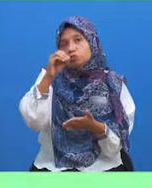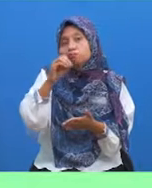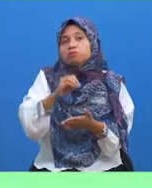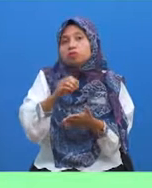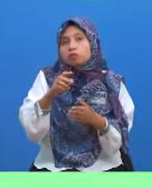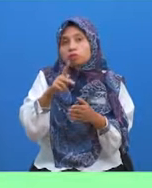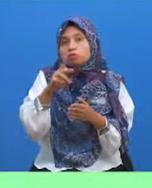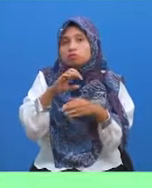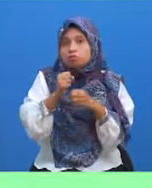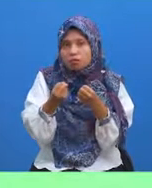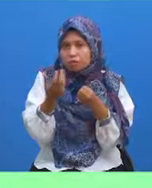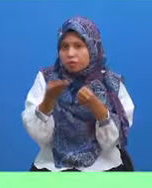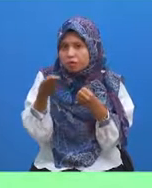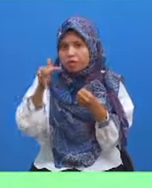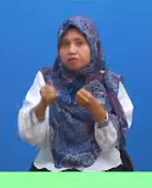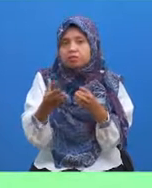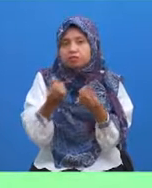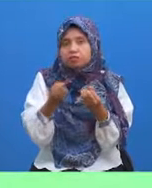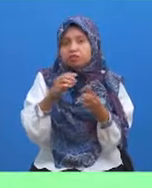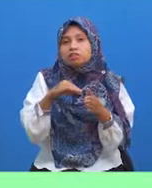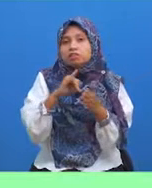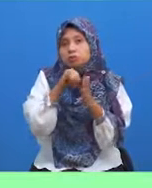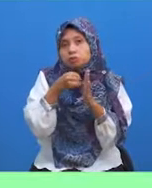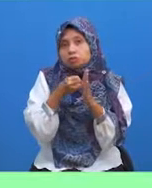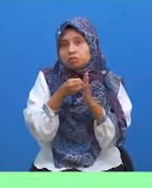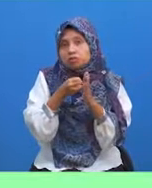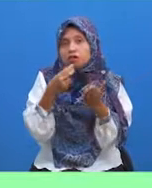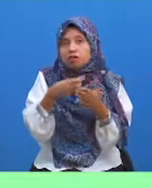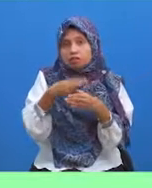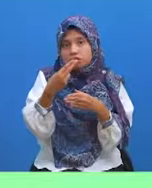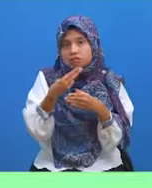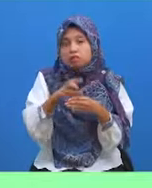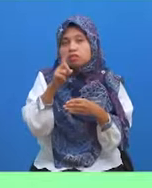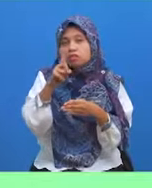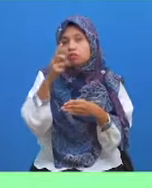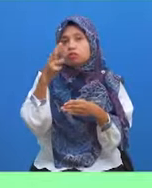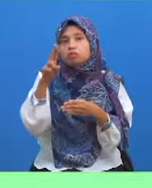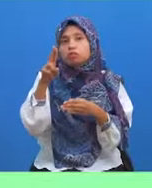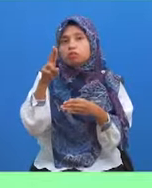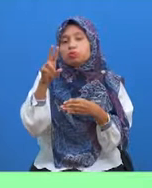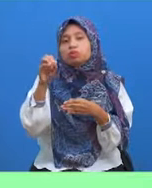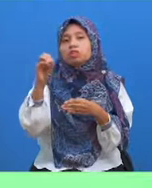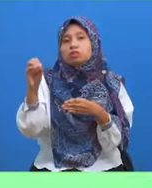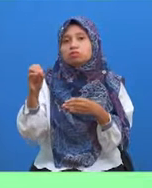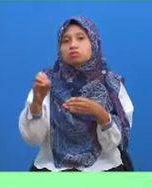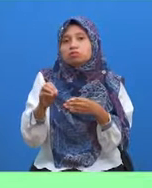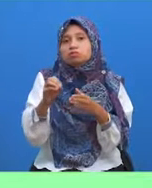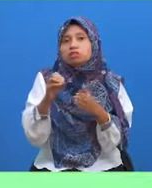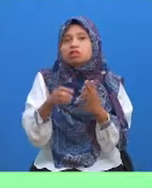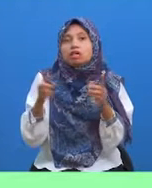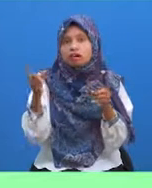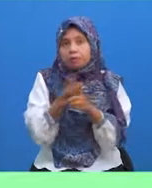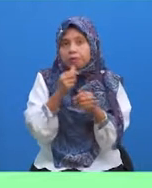yang diminta 60 unit maka jumlah hasil asal sebanyak hm1200 yaitu rm20